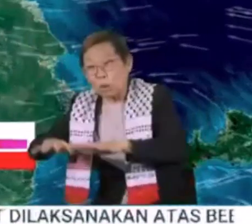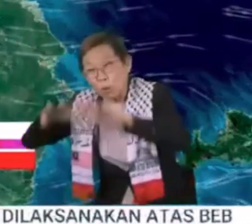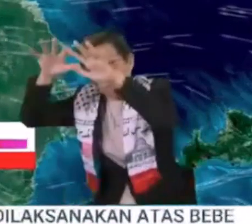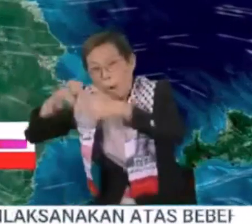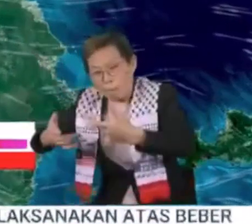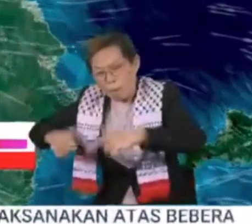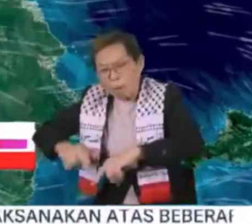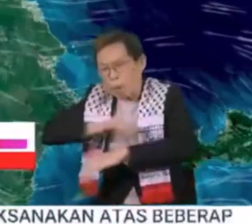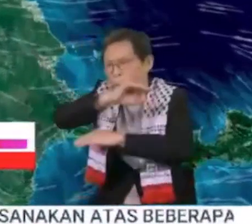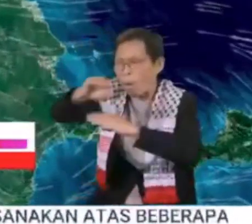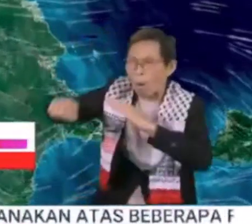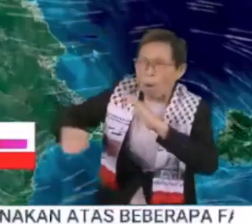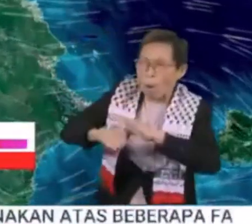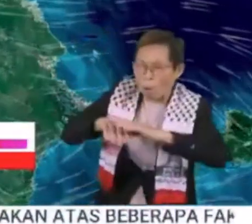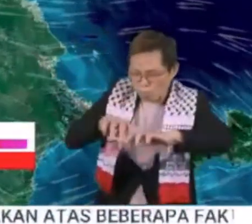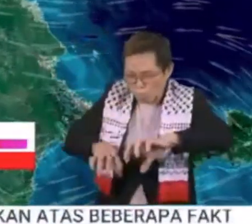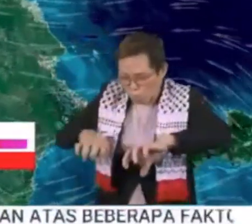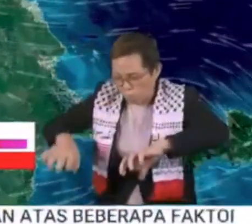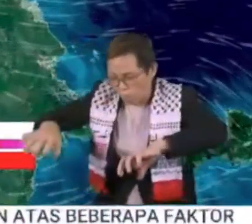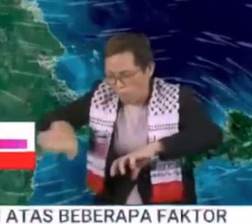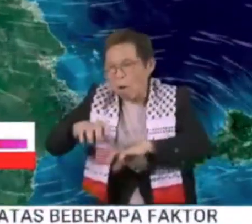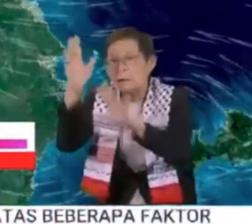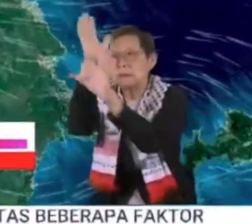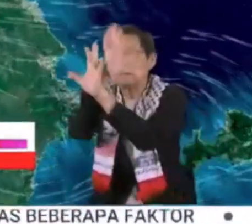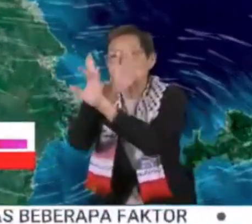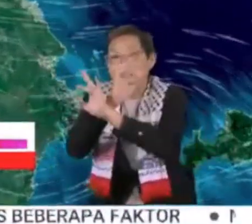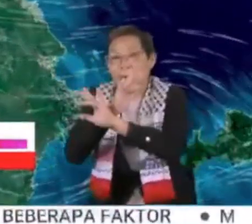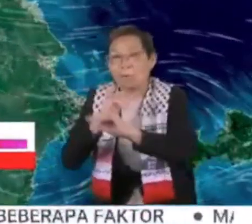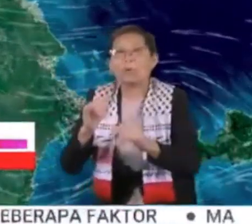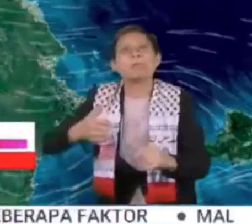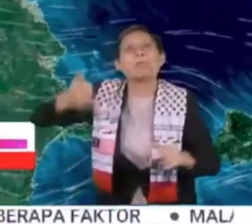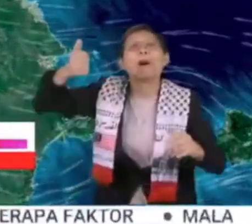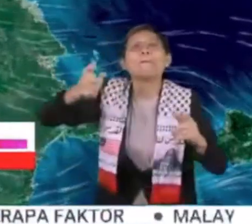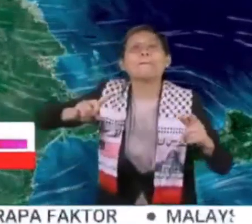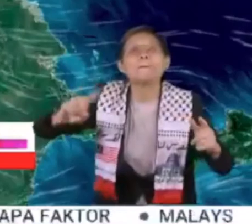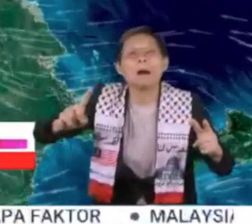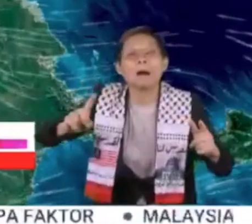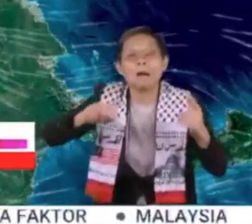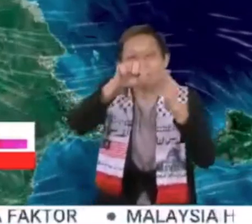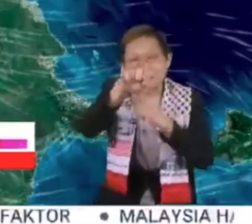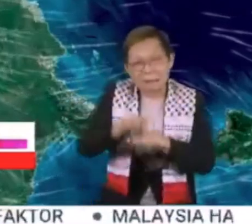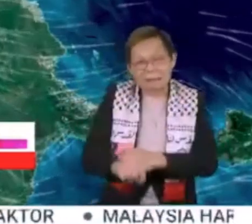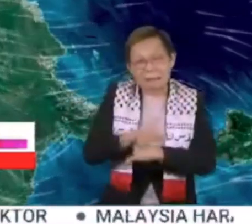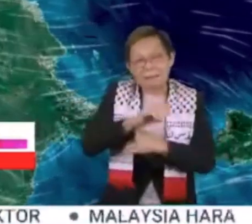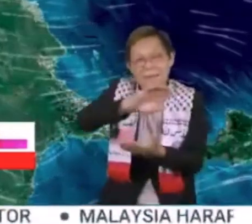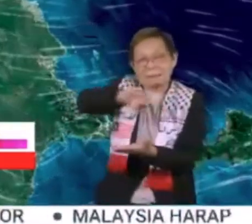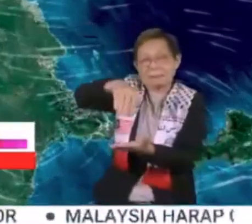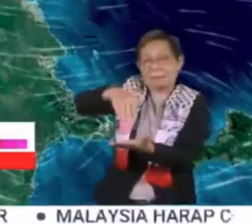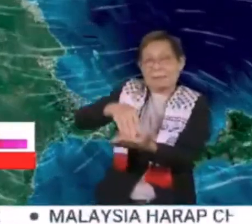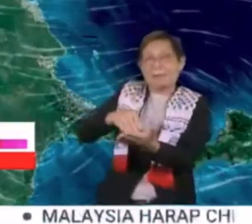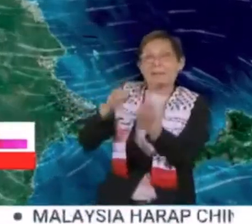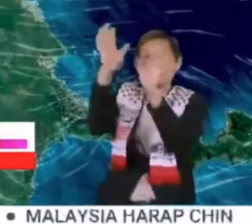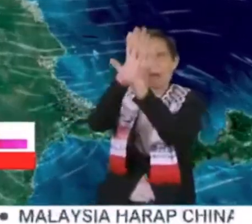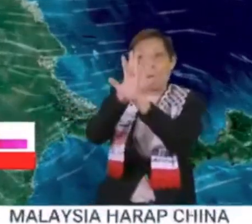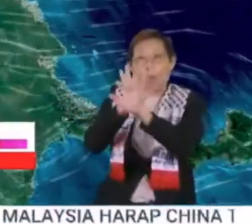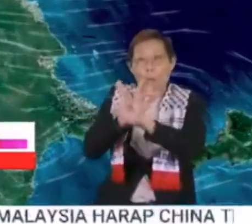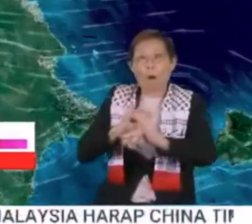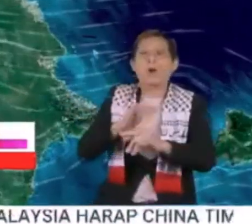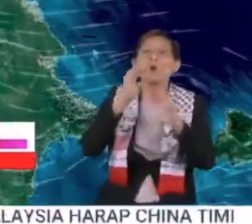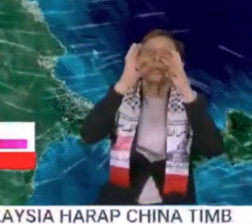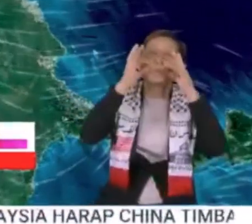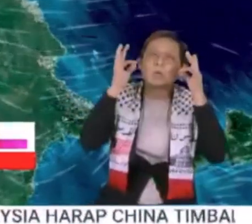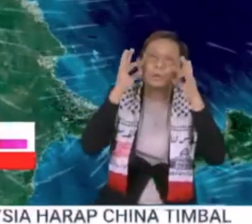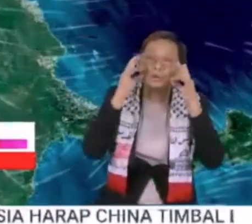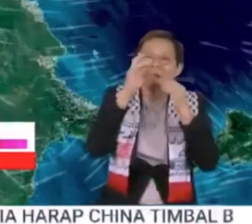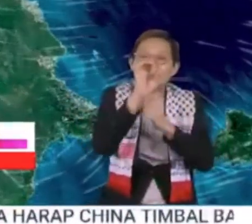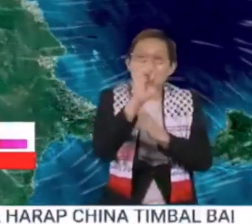sedang berlaku di hampir kesemua bahagian, terutamanya di bahagian selatan dan juga tengah yang melibatkan bahagian